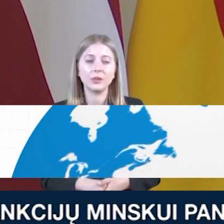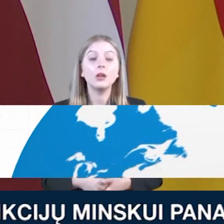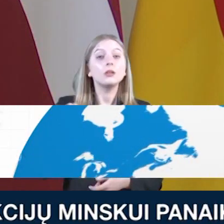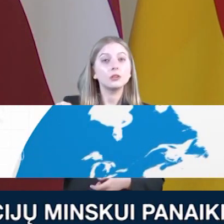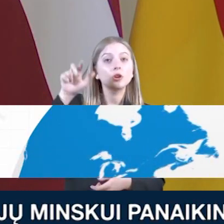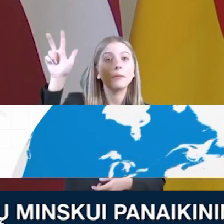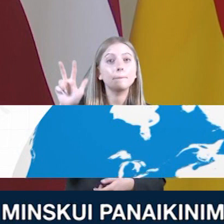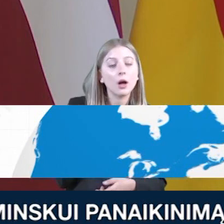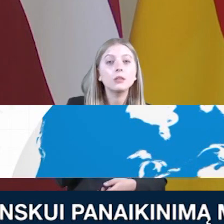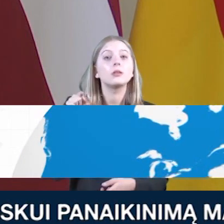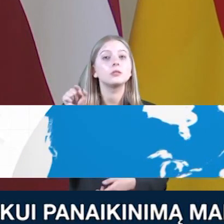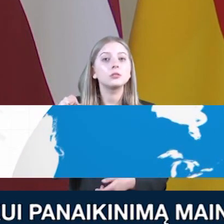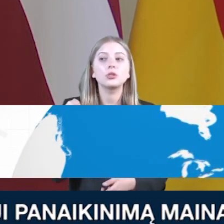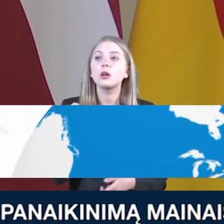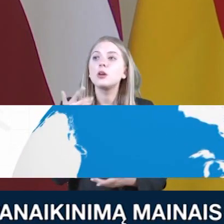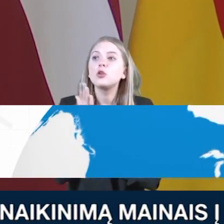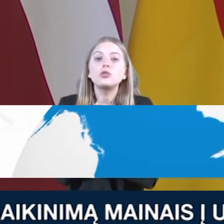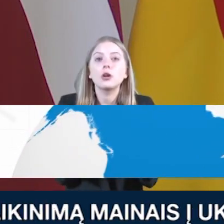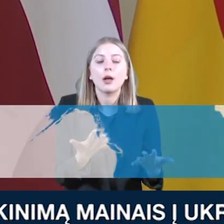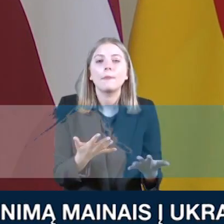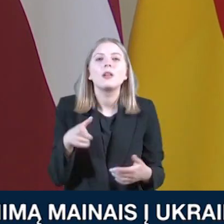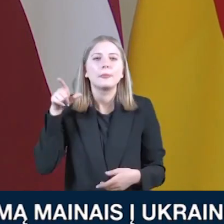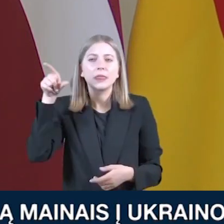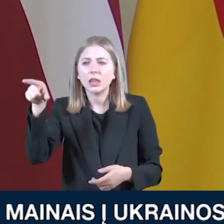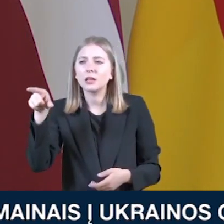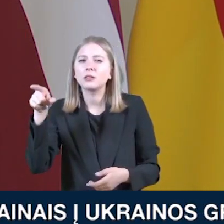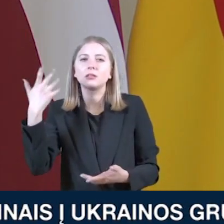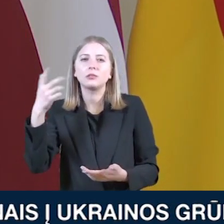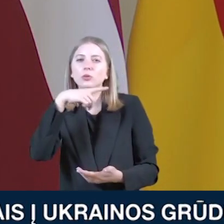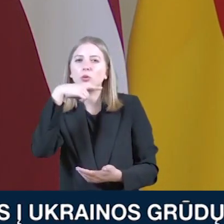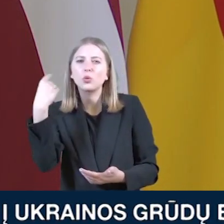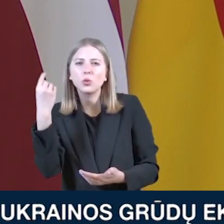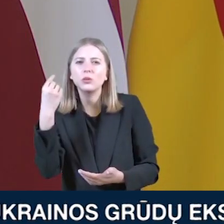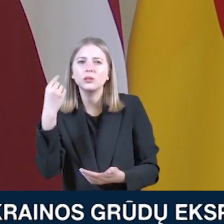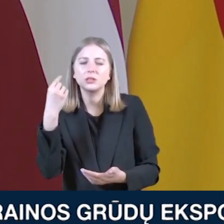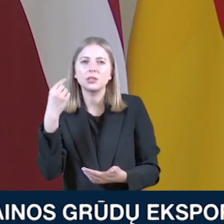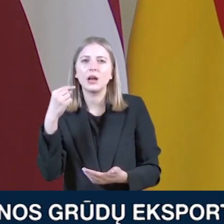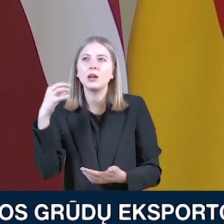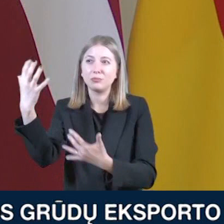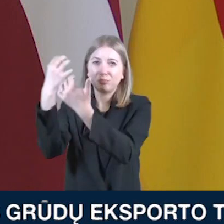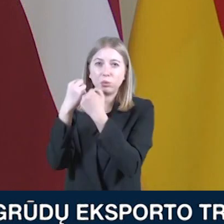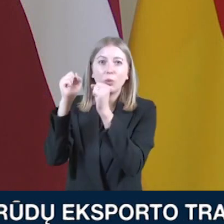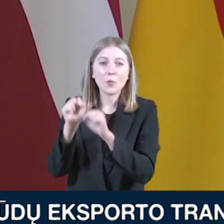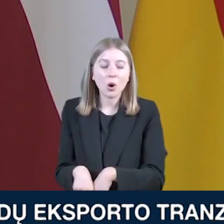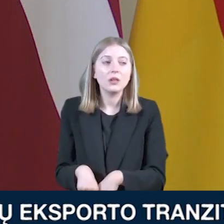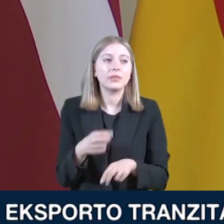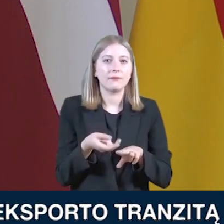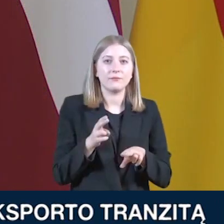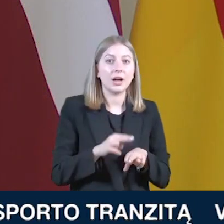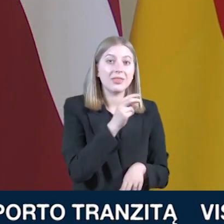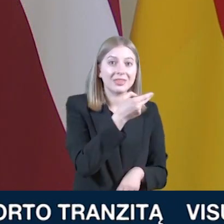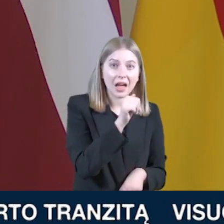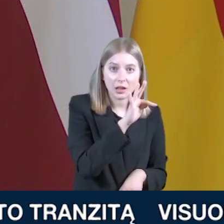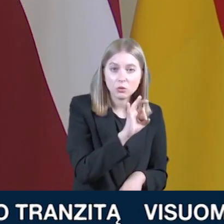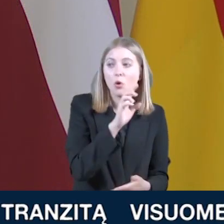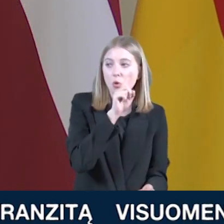yra viso alijanso saugumo garantas. Sutarėme, kad būtina stiprinti gynybinius pajėgumus Baltijos